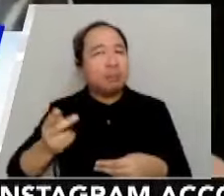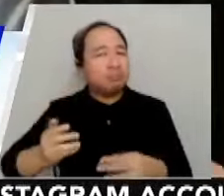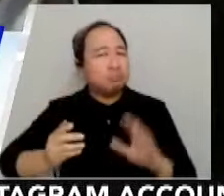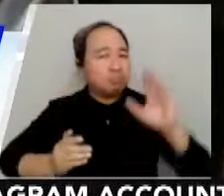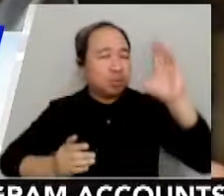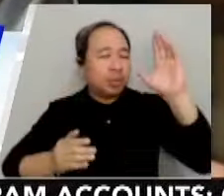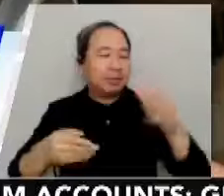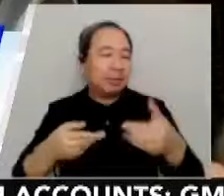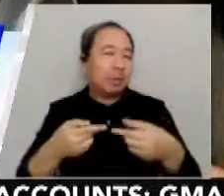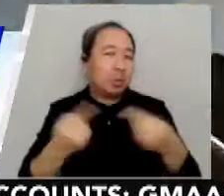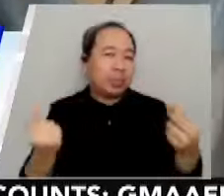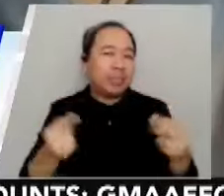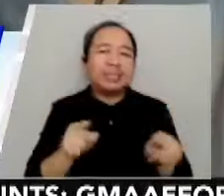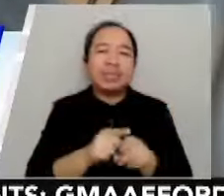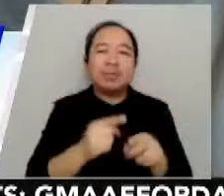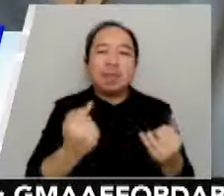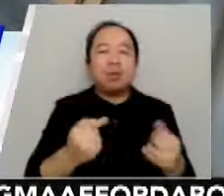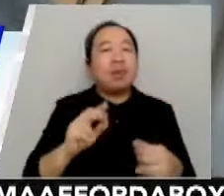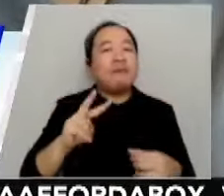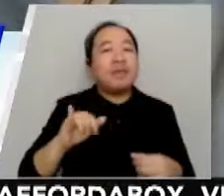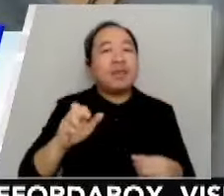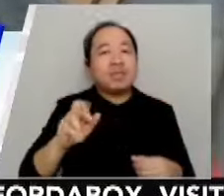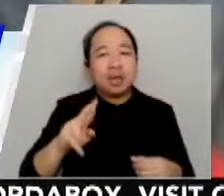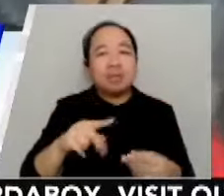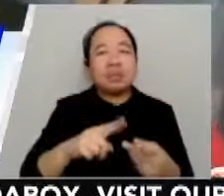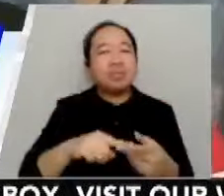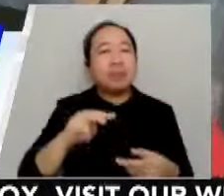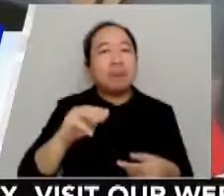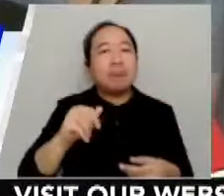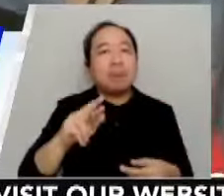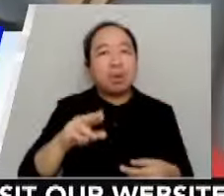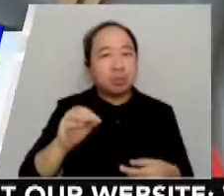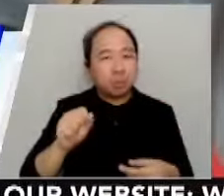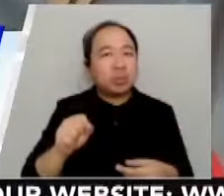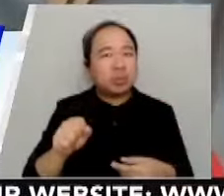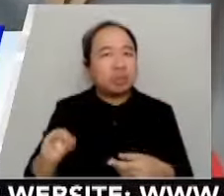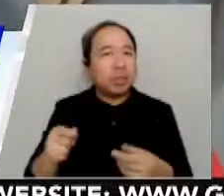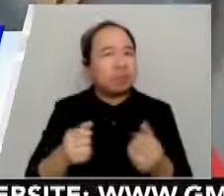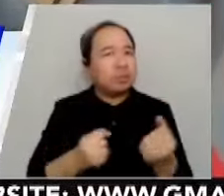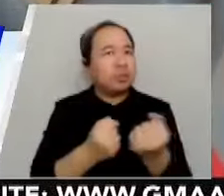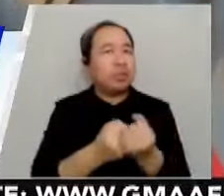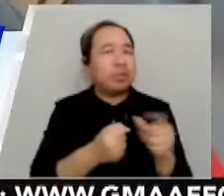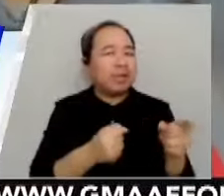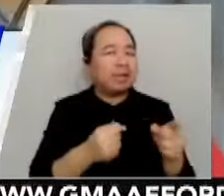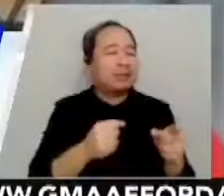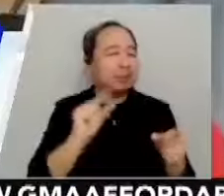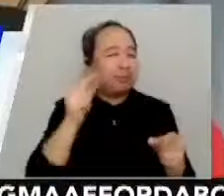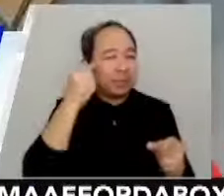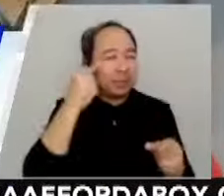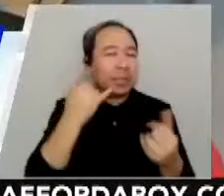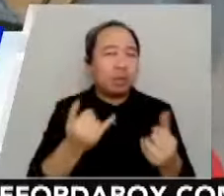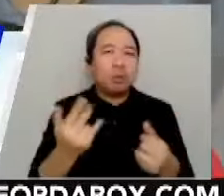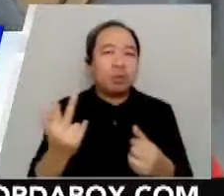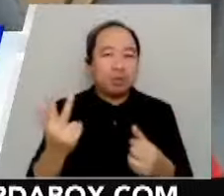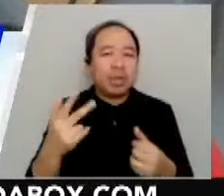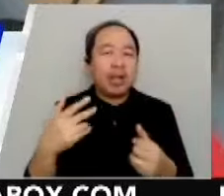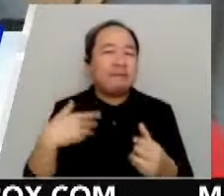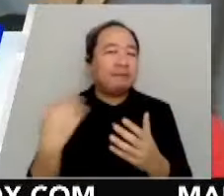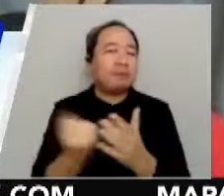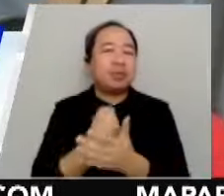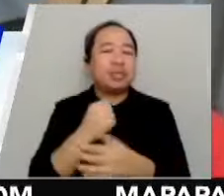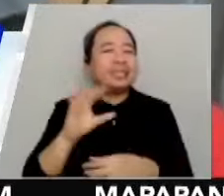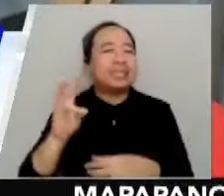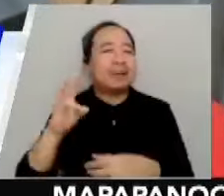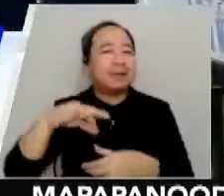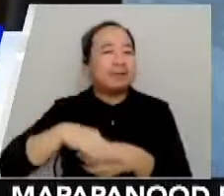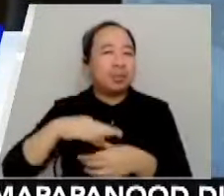sina Senador Cynthia Villar at Amy Marcos na kaalyado ng administrasyon. Tatlo na lang at makukuha na ang 7 botong kailangan para